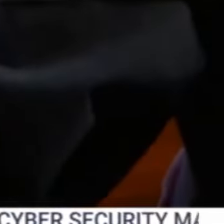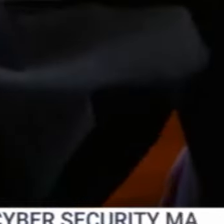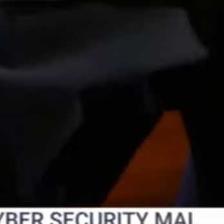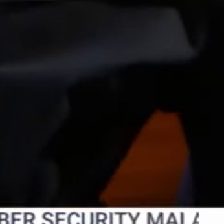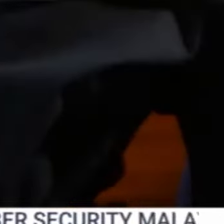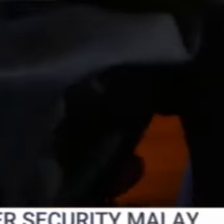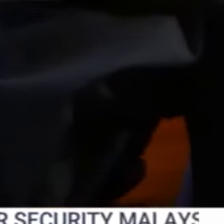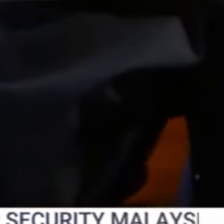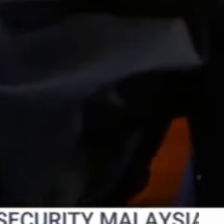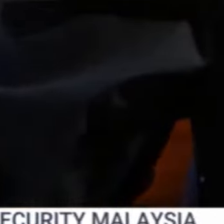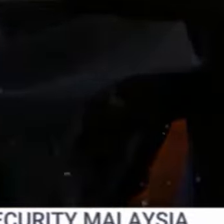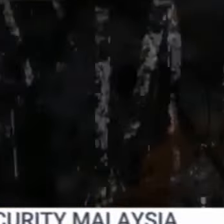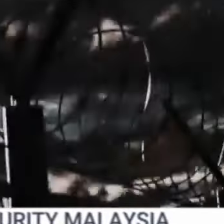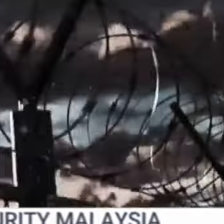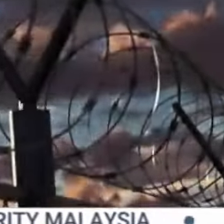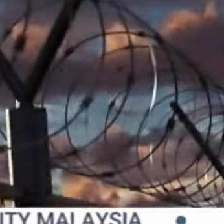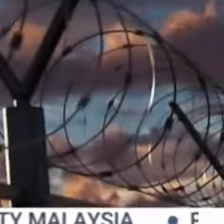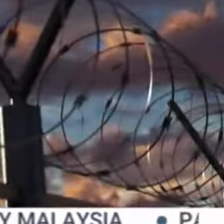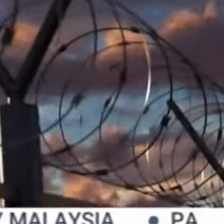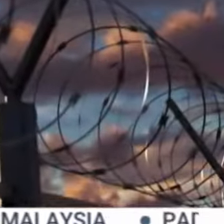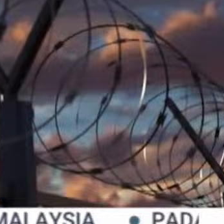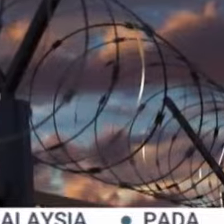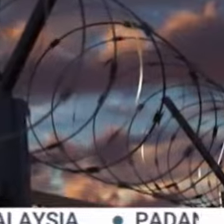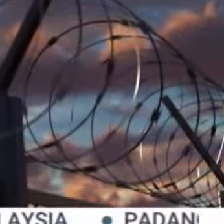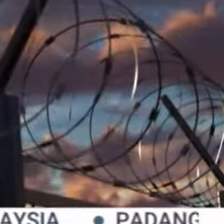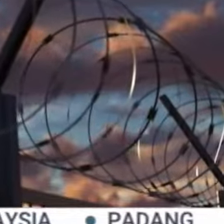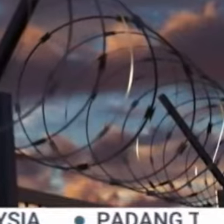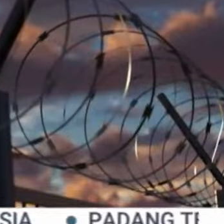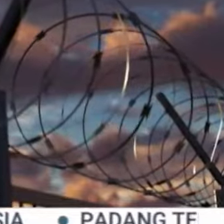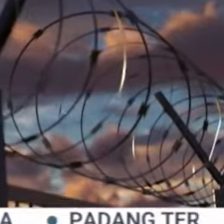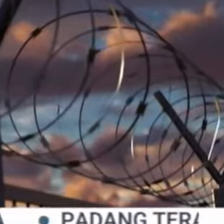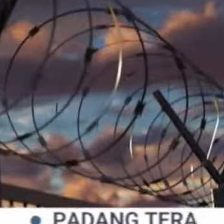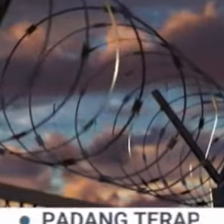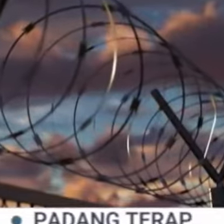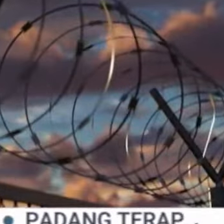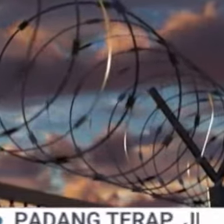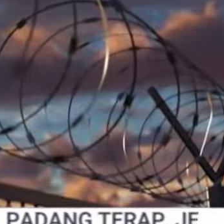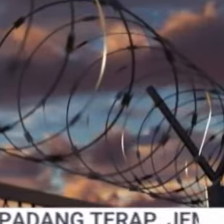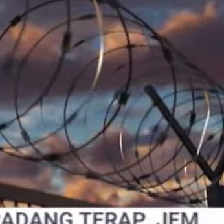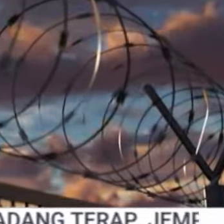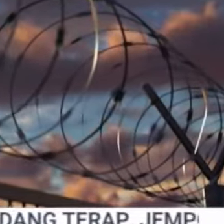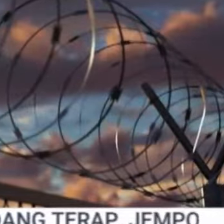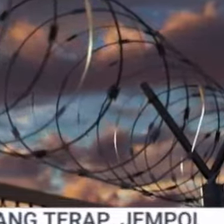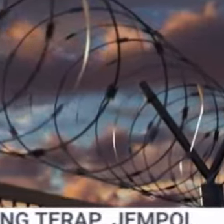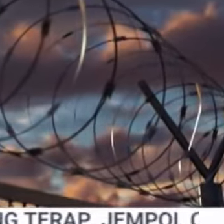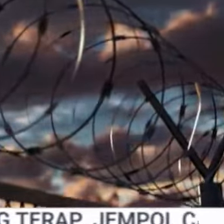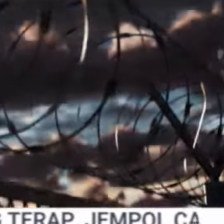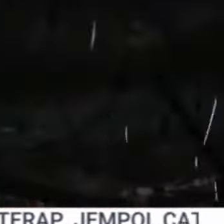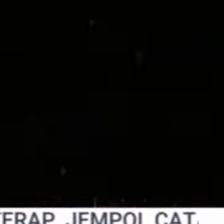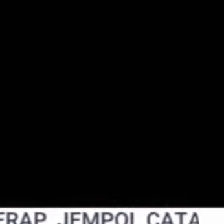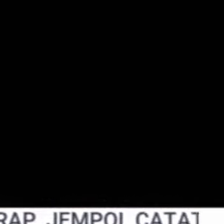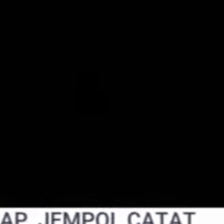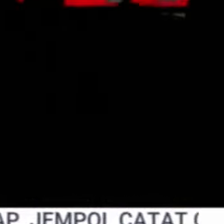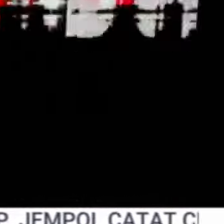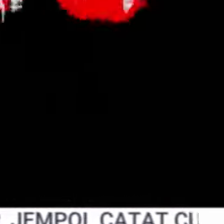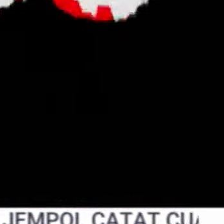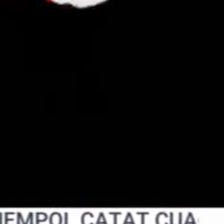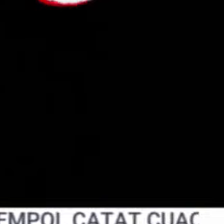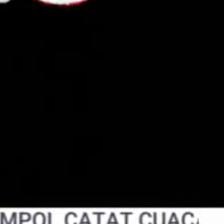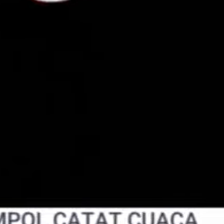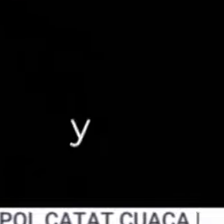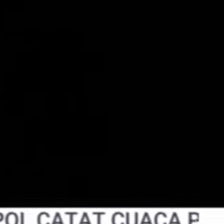mengikutiksaan dan section 233 attakomunikasi dan maltimedia 1998 dan